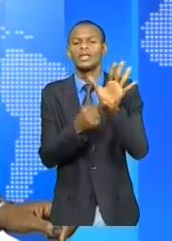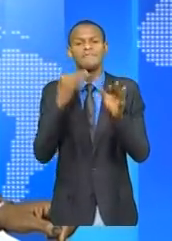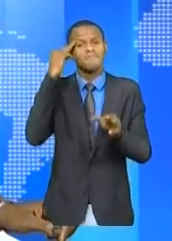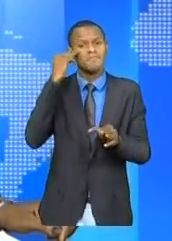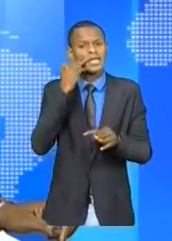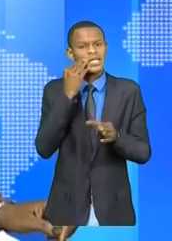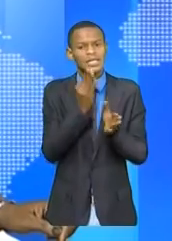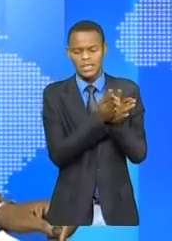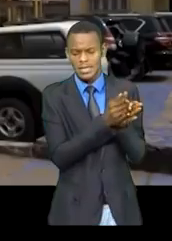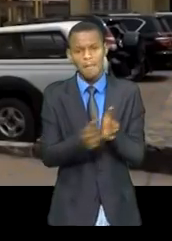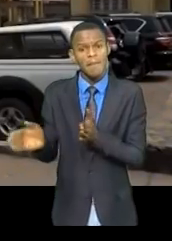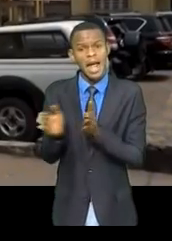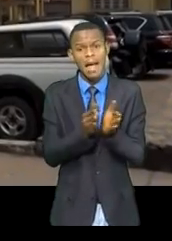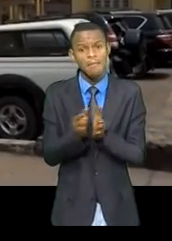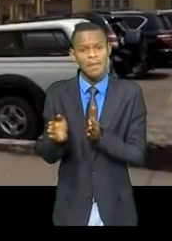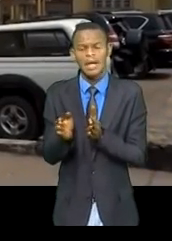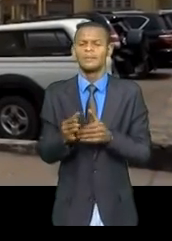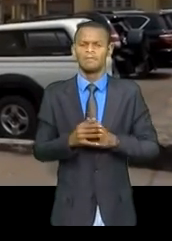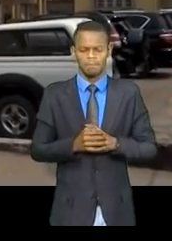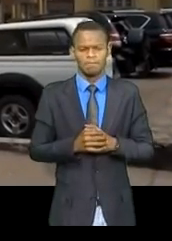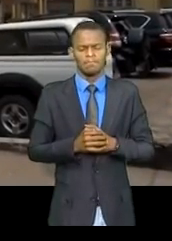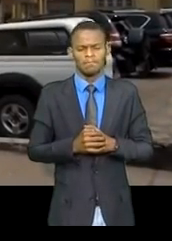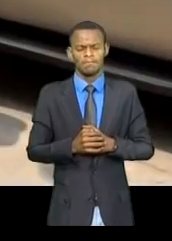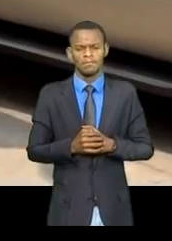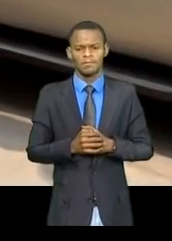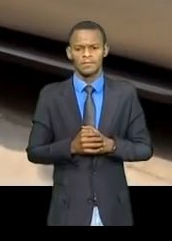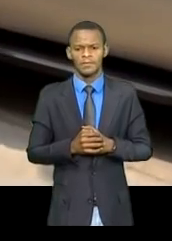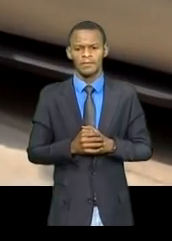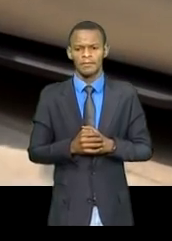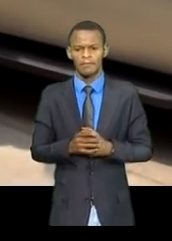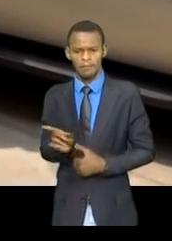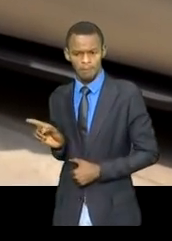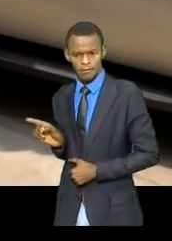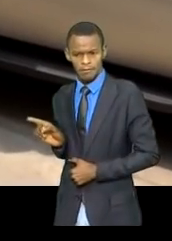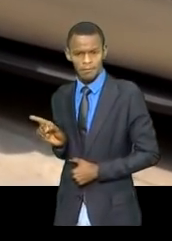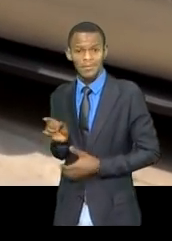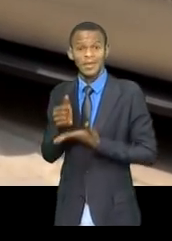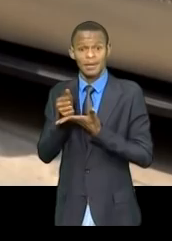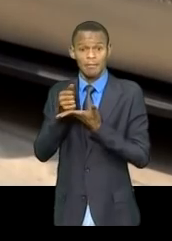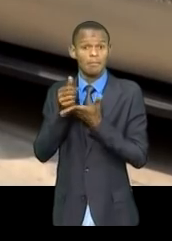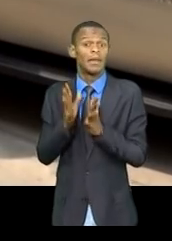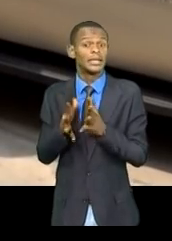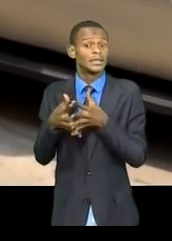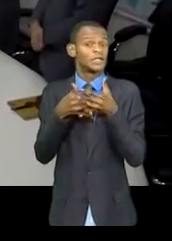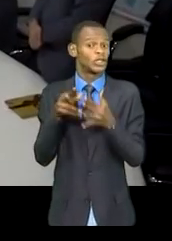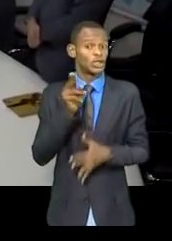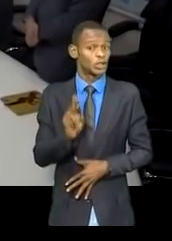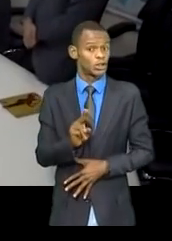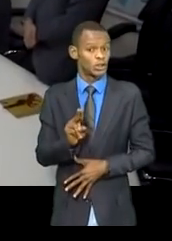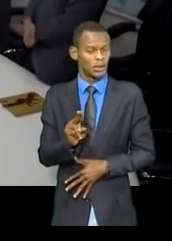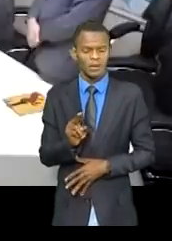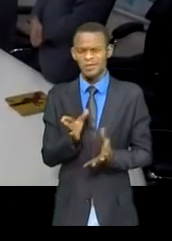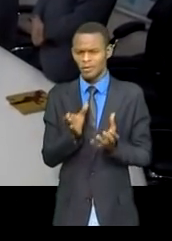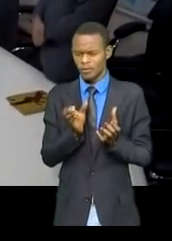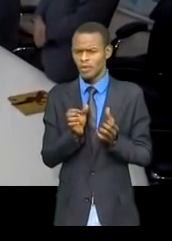avec Rodé Panda. Dans le souci de répondre aux attentes du président de la République, Félix-Antoine Tshisekedi Tshilombo, qui tient